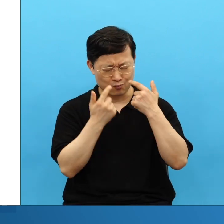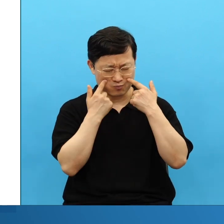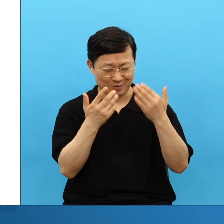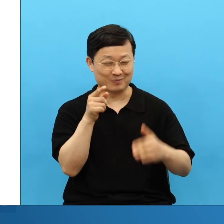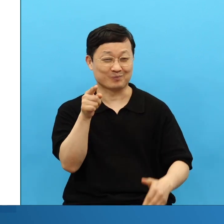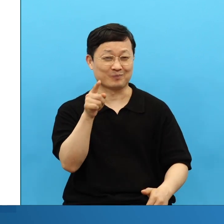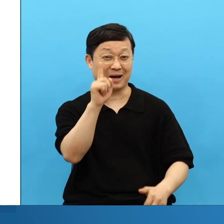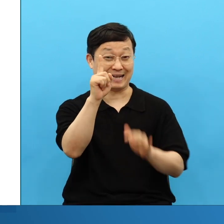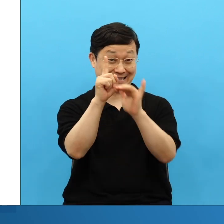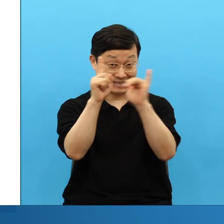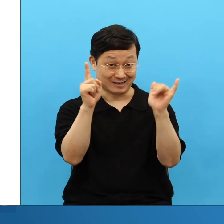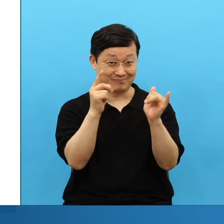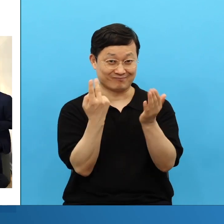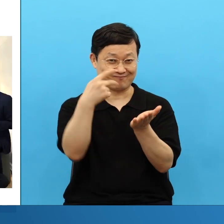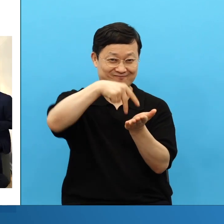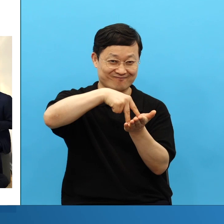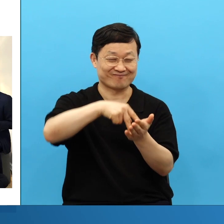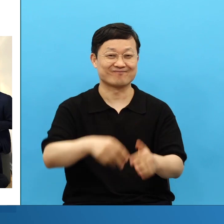하나님이 세우셨구나. 다음.